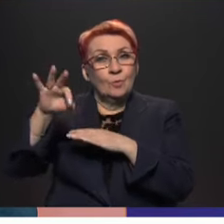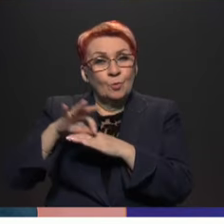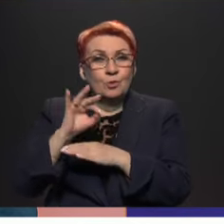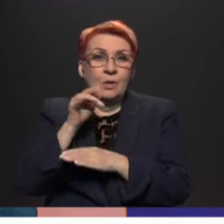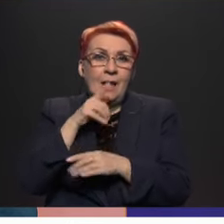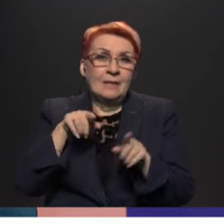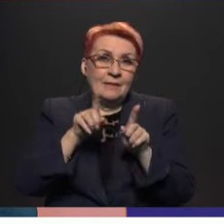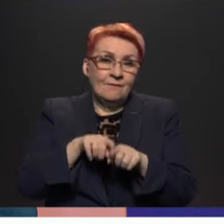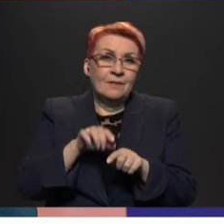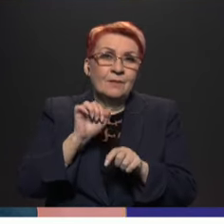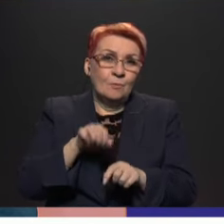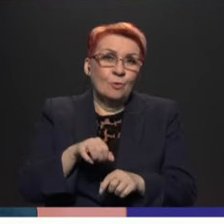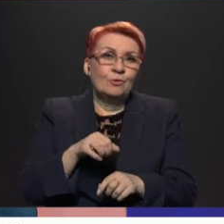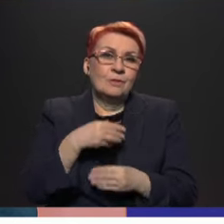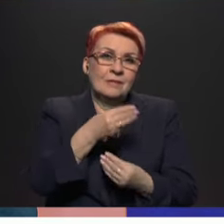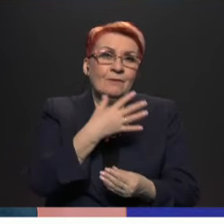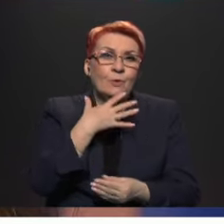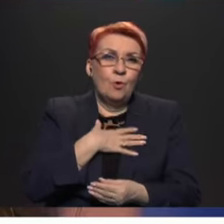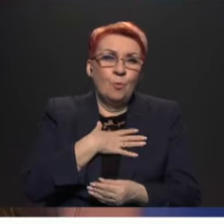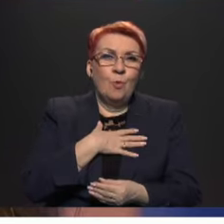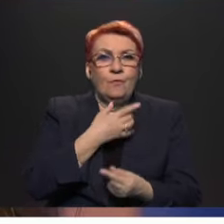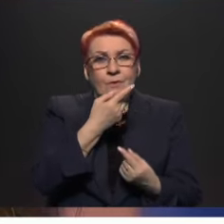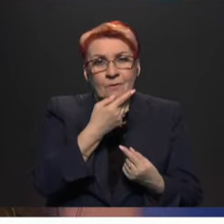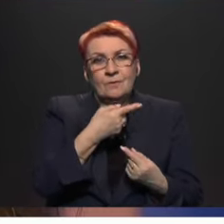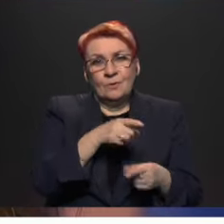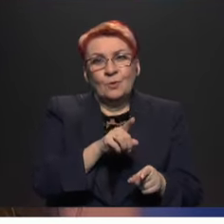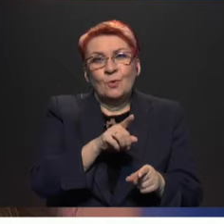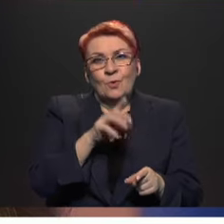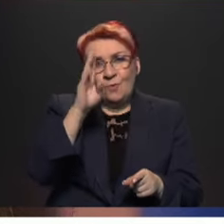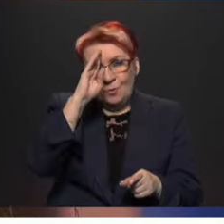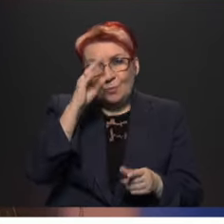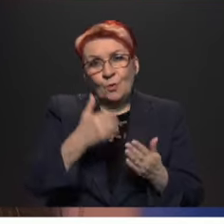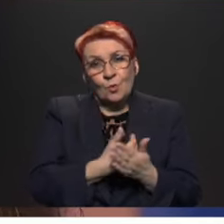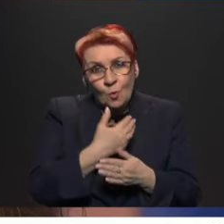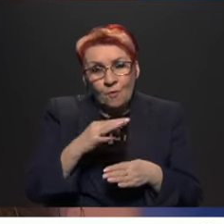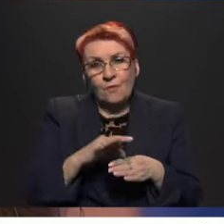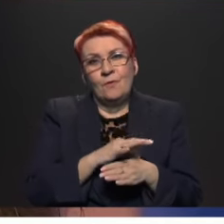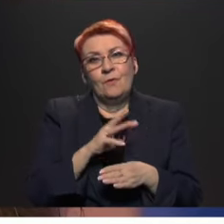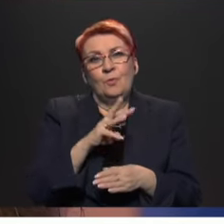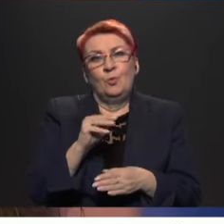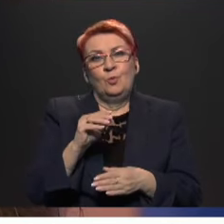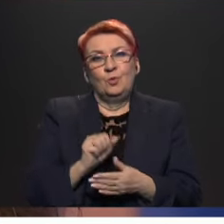одновременно можешь дарить любовь и получать ее от нового мужа, который